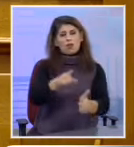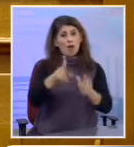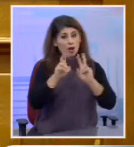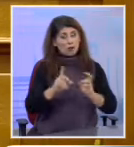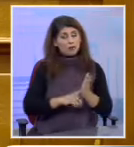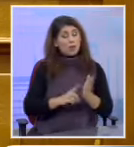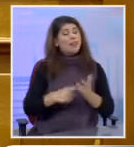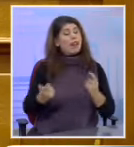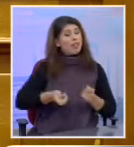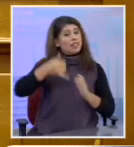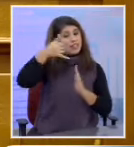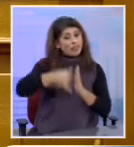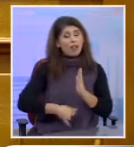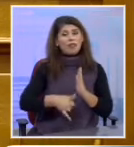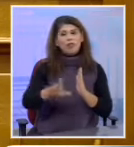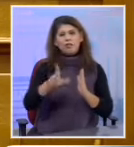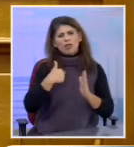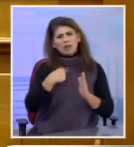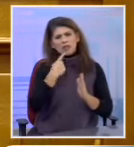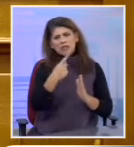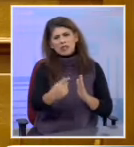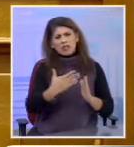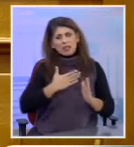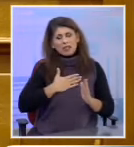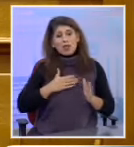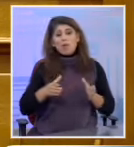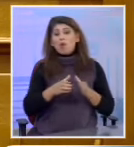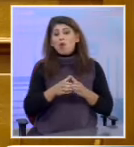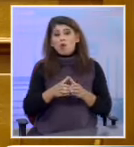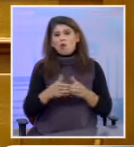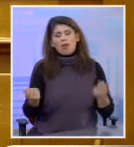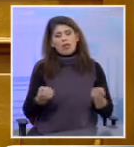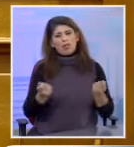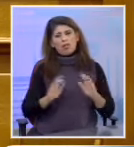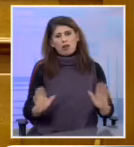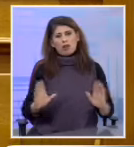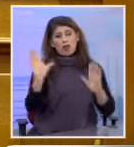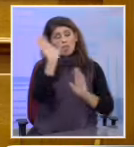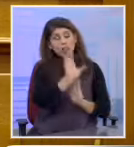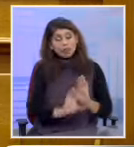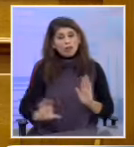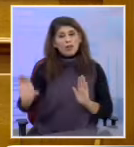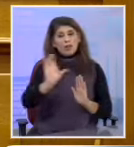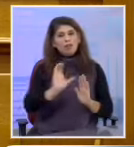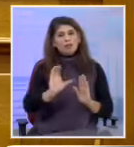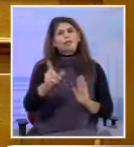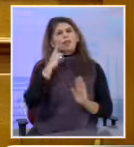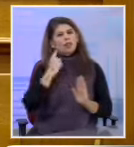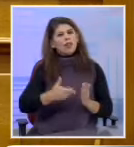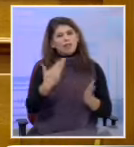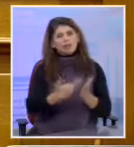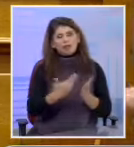να γίνει σε βάθος, και πάντως σας λέω ότι το δικό μου κόμμα θα το πράξει, θα το ψάξει και θα δώσει το λογαριασμό.